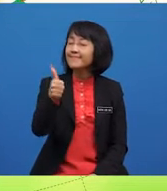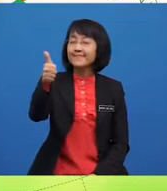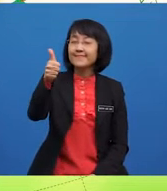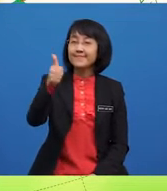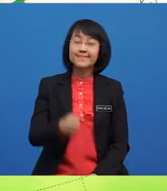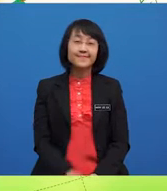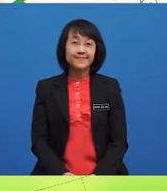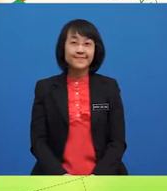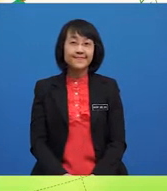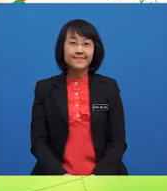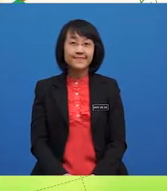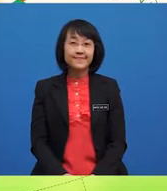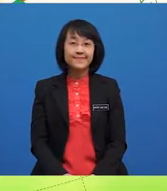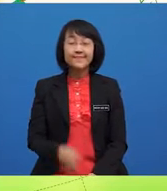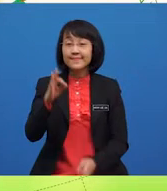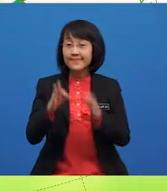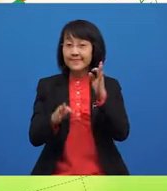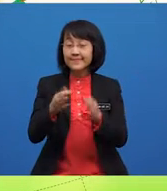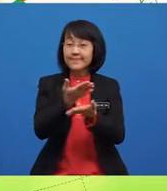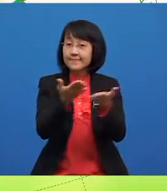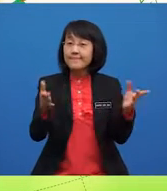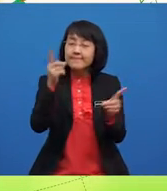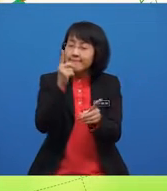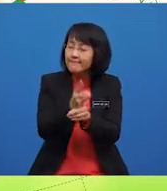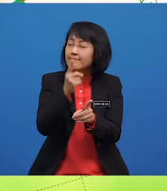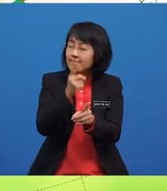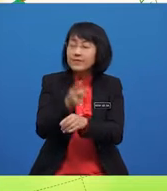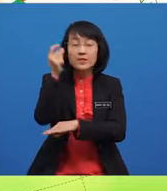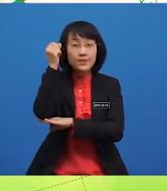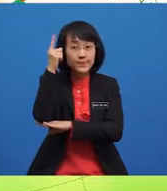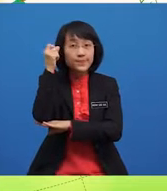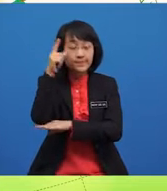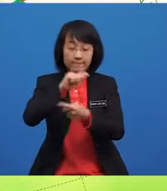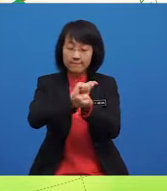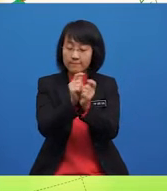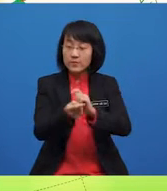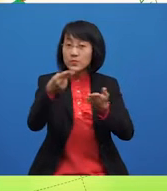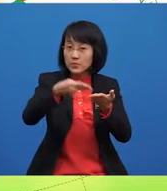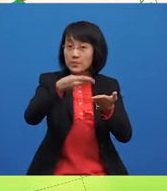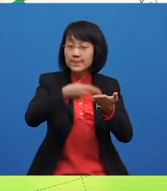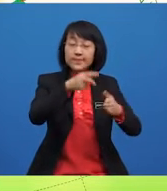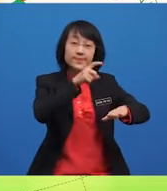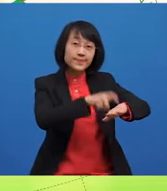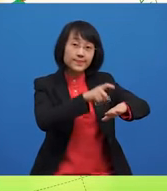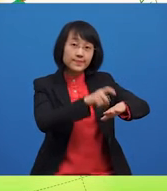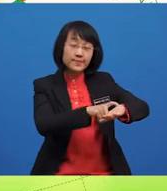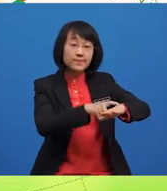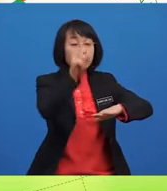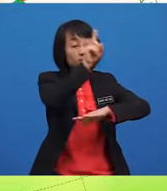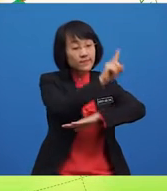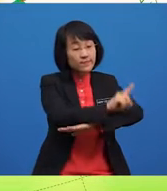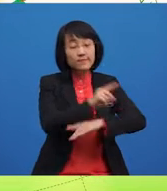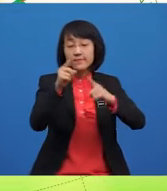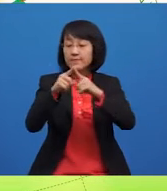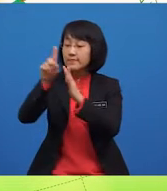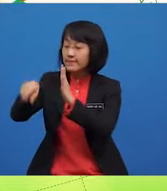Bagus! Jika kamu telah betul-betul memahami penukaran unit masa, hari kepada